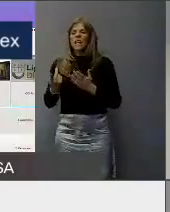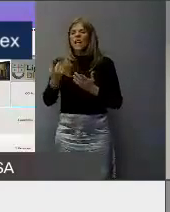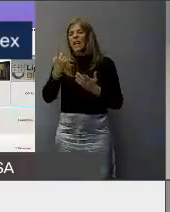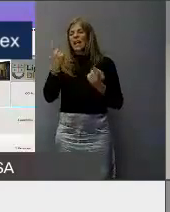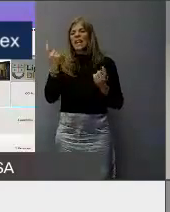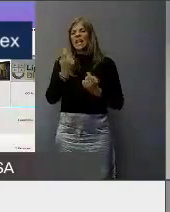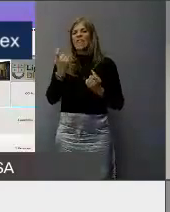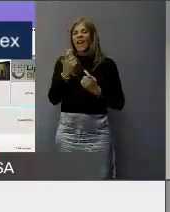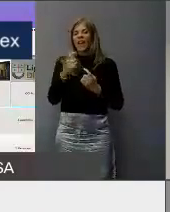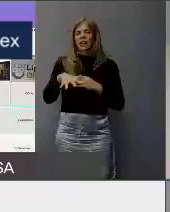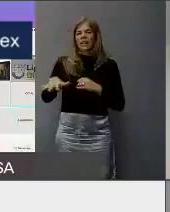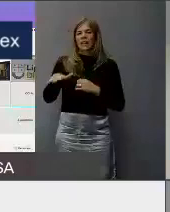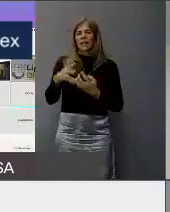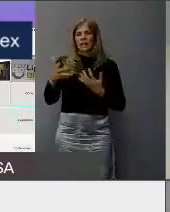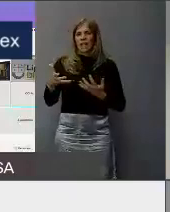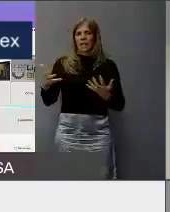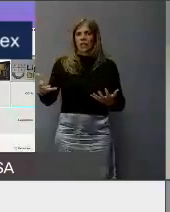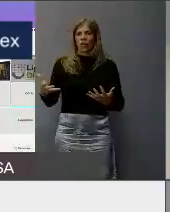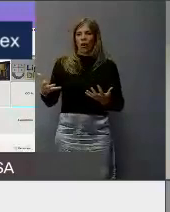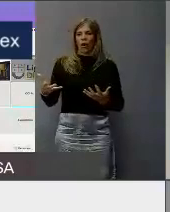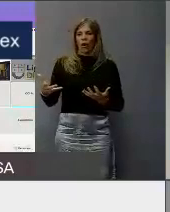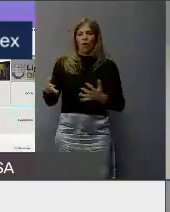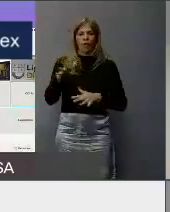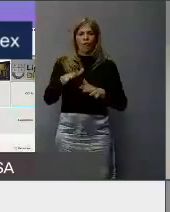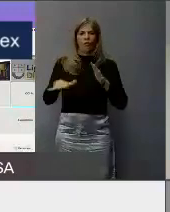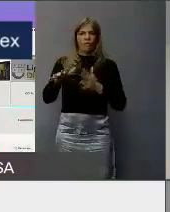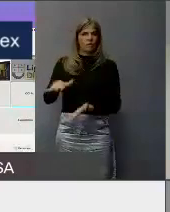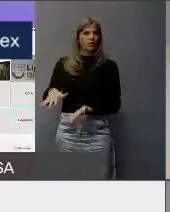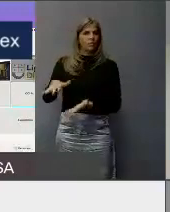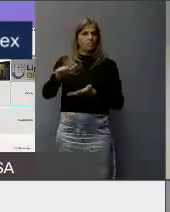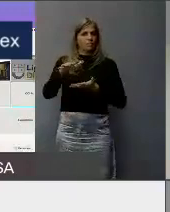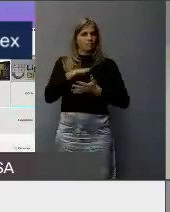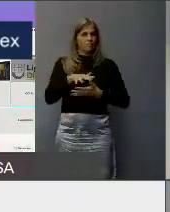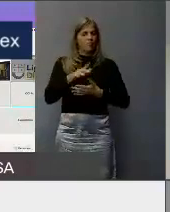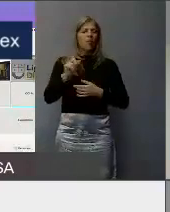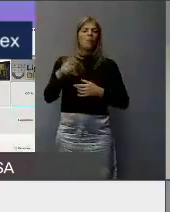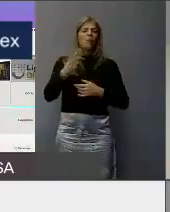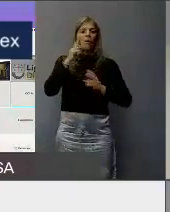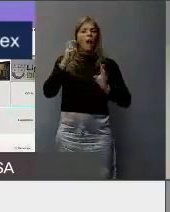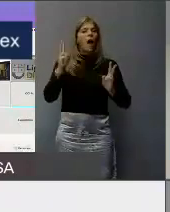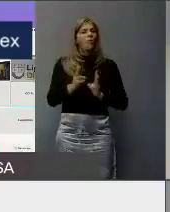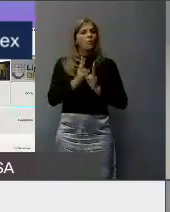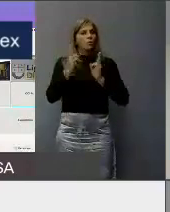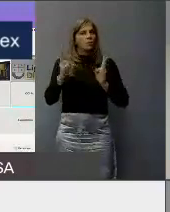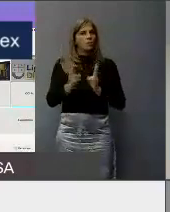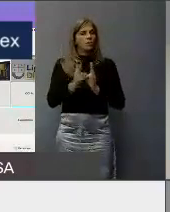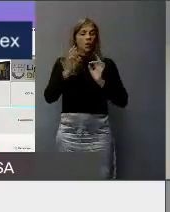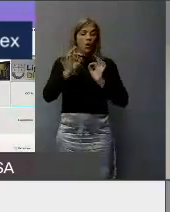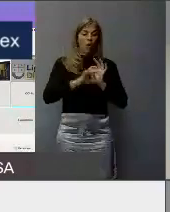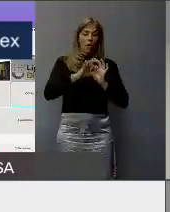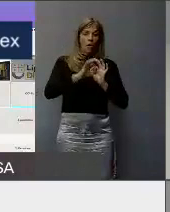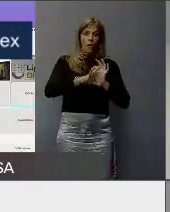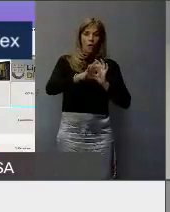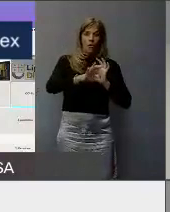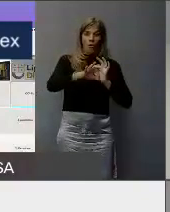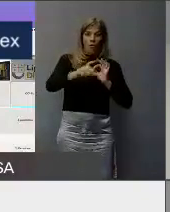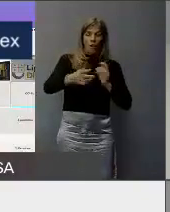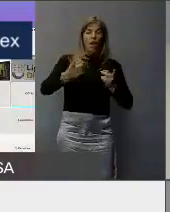2 audizioni periodiche delle competenti commissioni consiliari